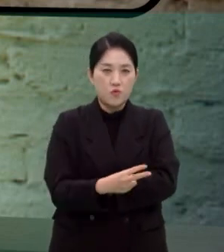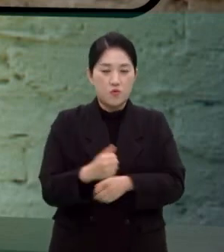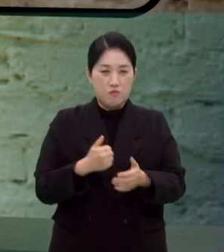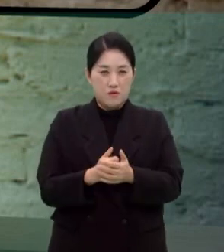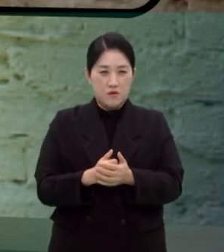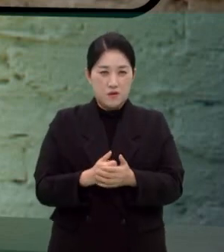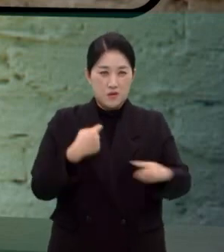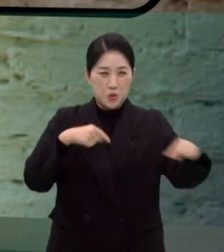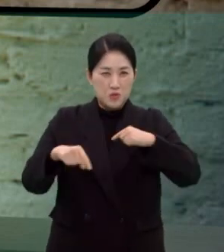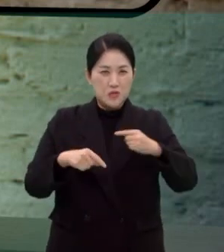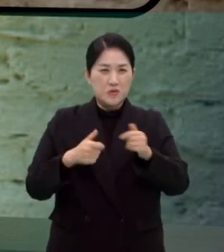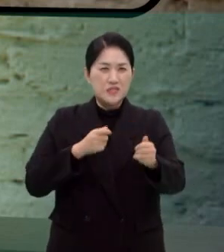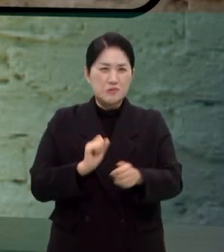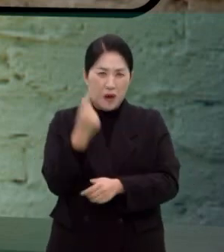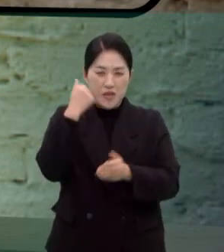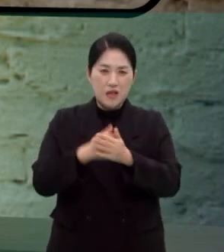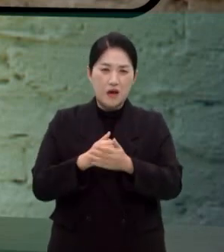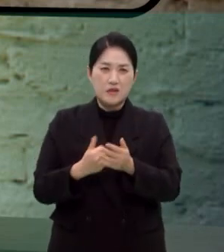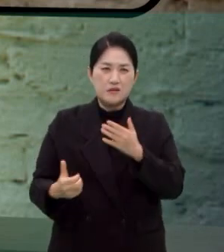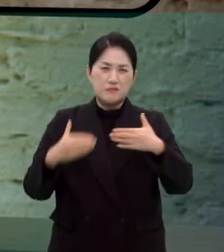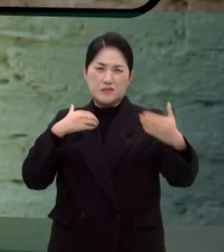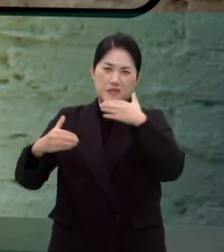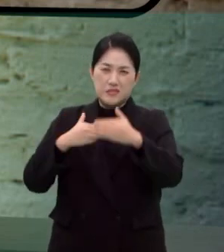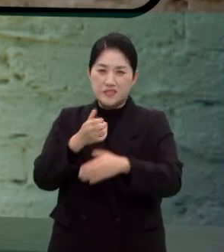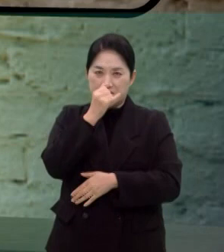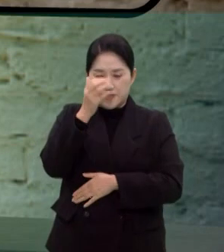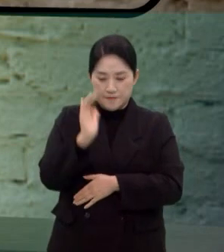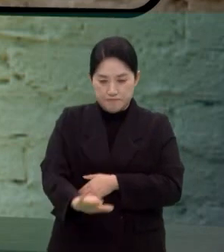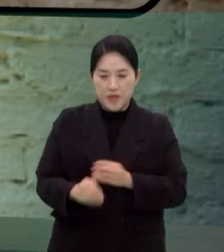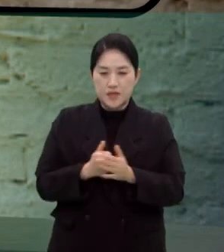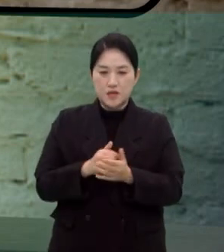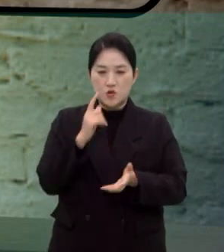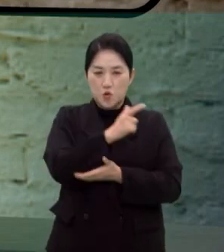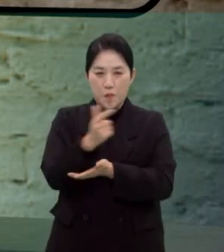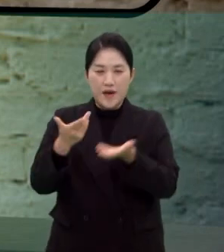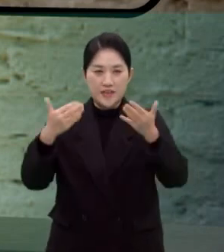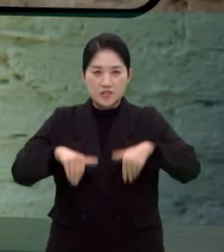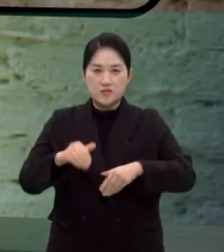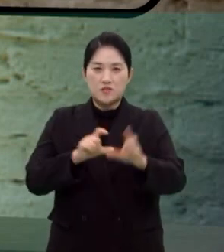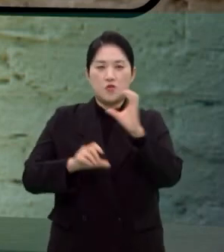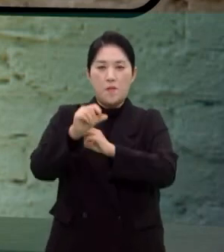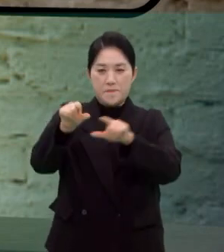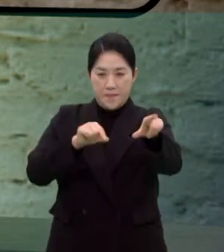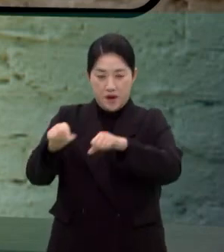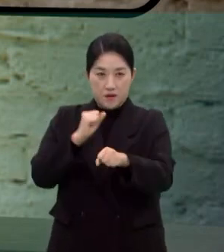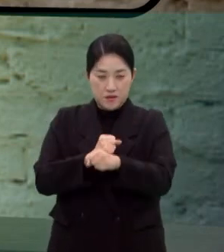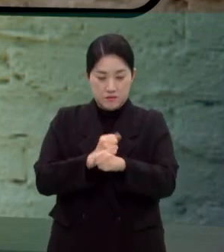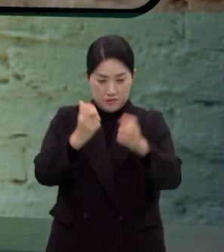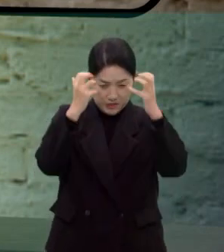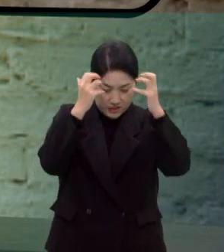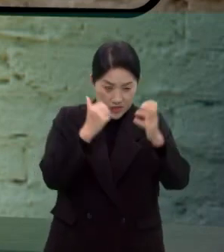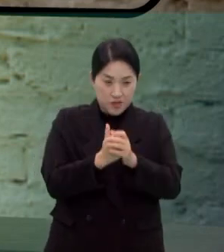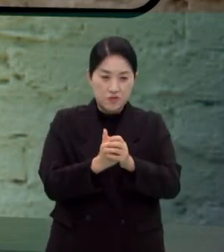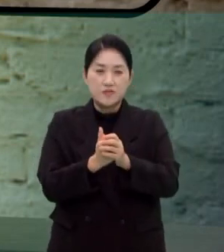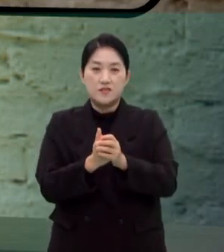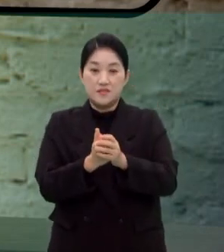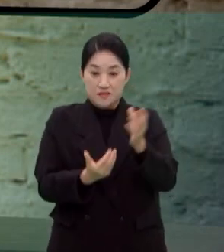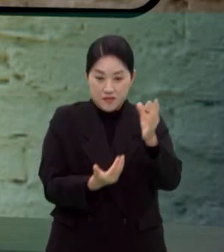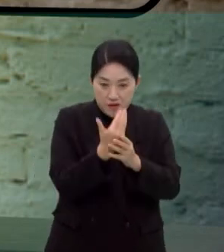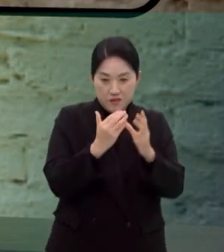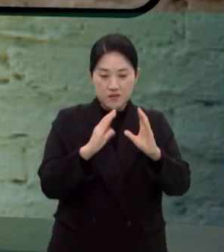공격에도 불구하고 소방인력 확충에 힘써 재난으로부터 국민의 생명과 재산을 보호하기 위한